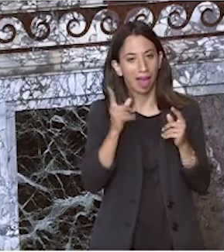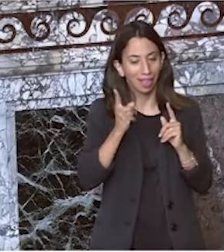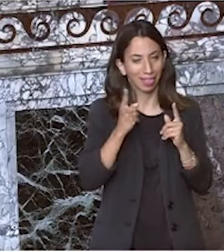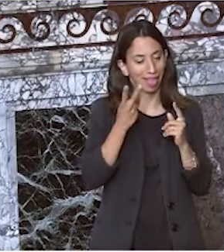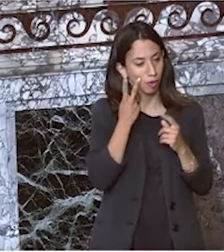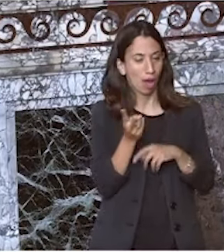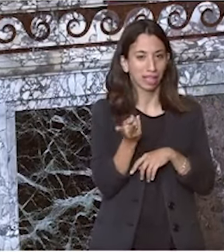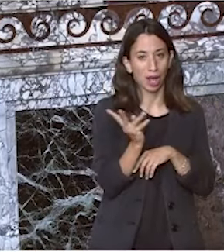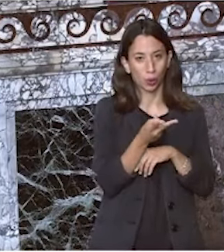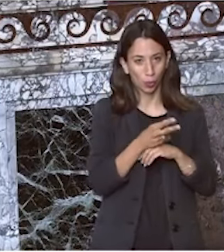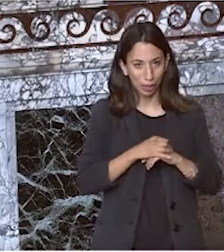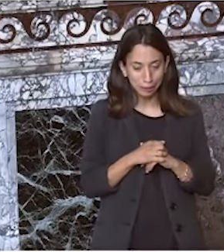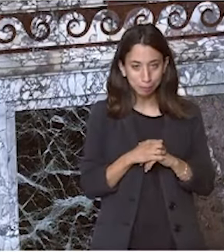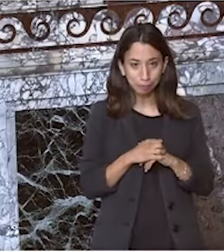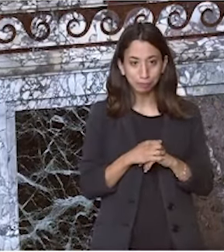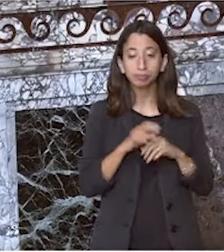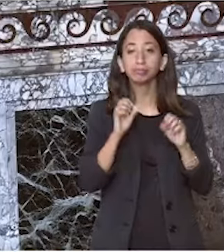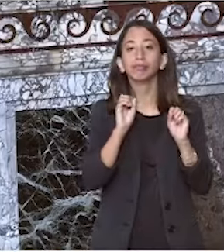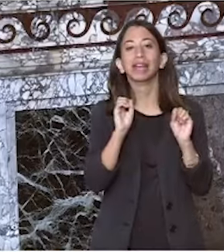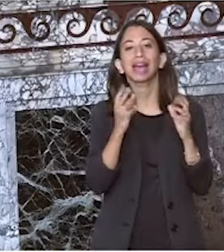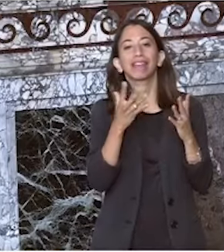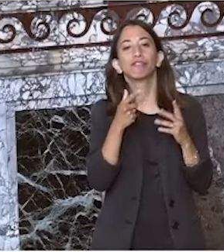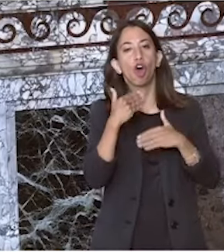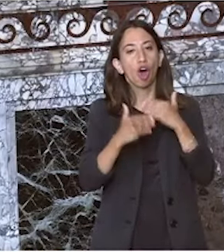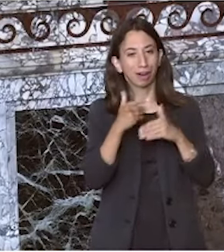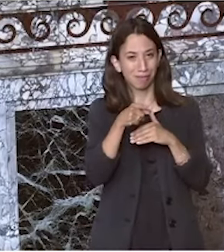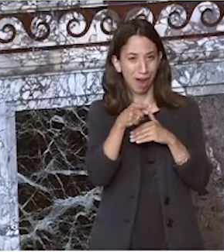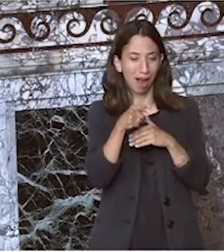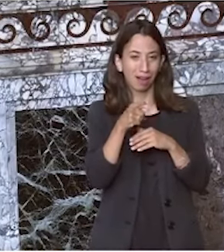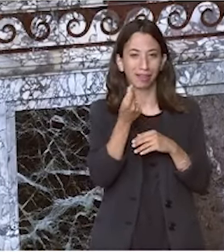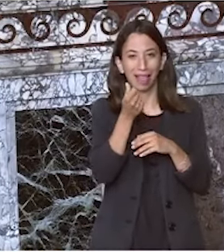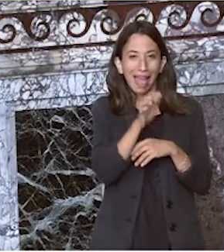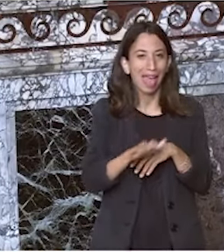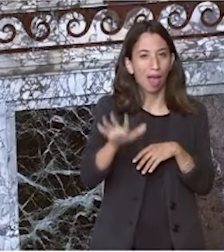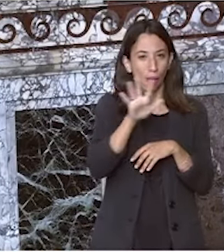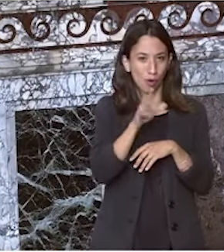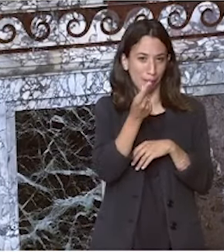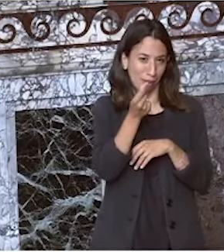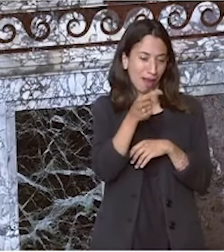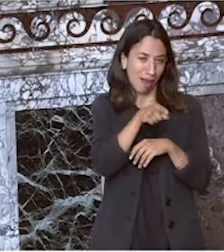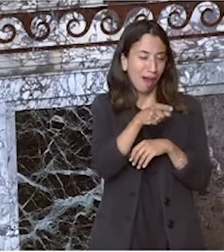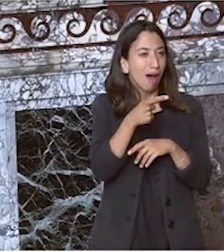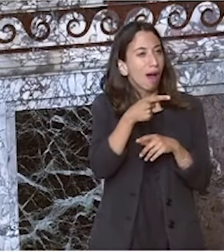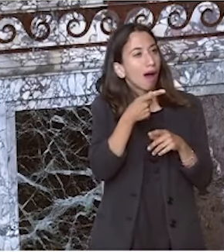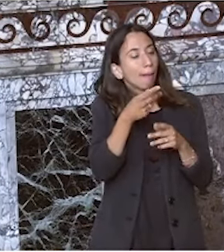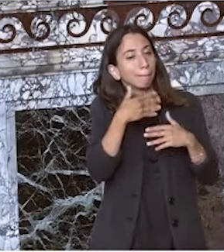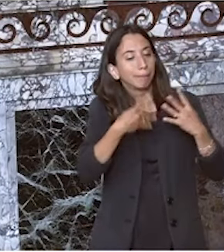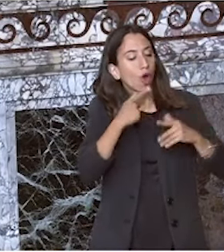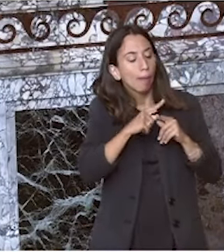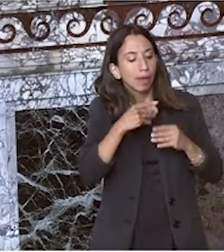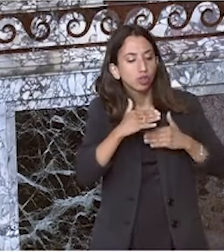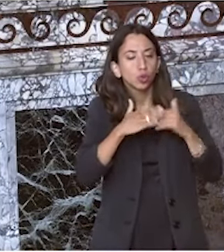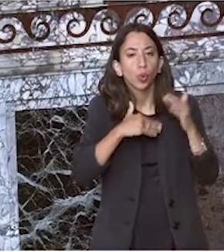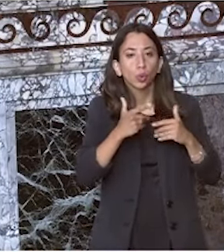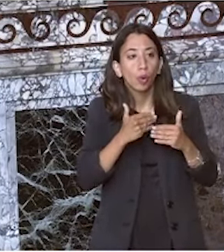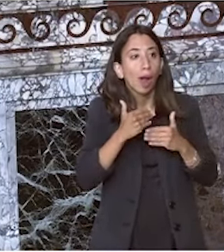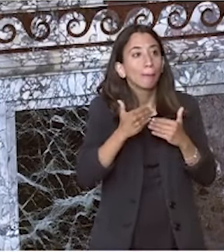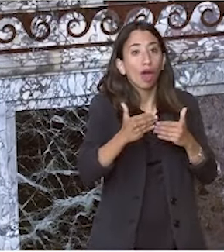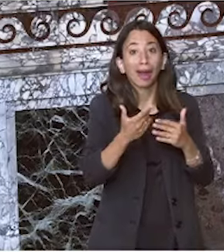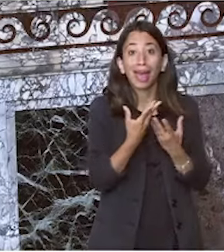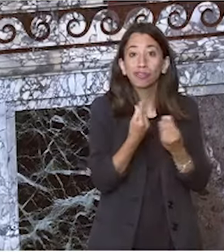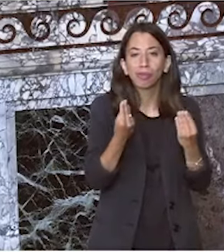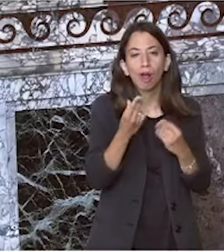La recente riforma dei meccanismi di governo economico europei non ha segnato particolari progressi in queste direzioni,